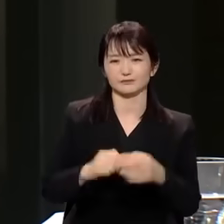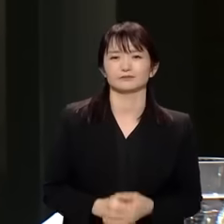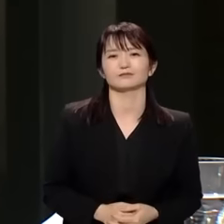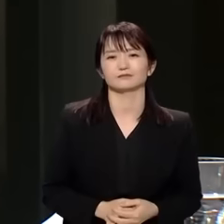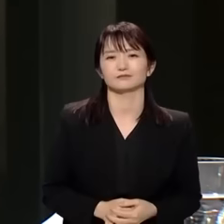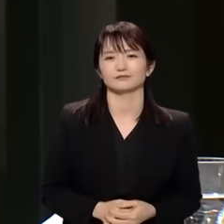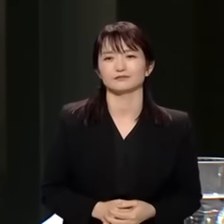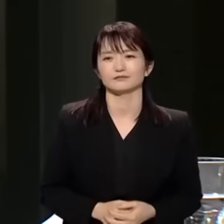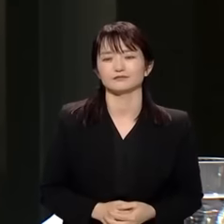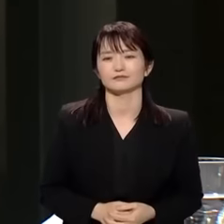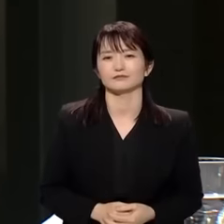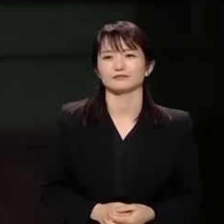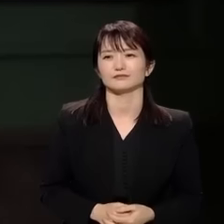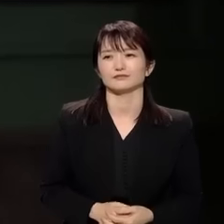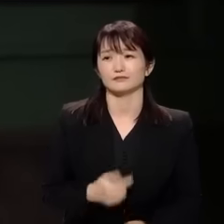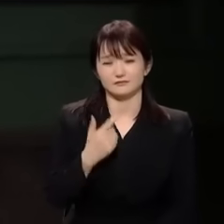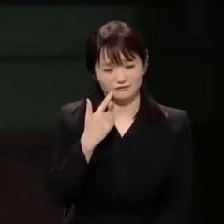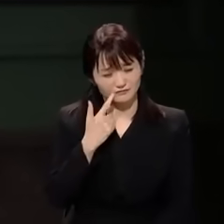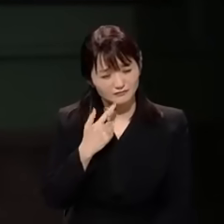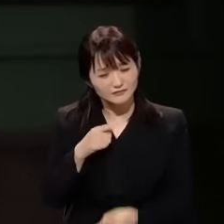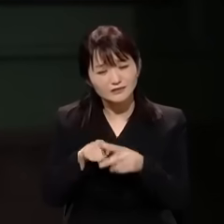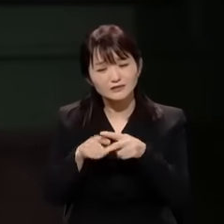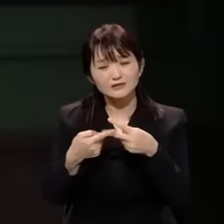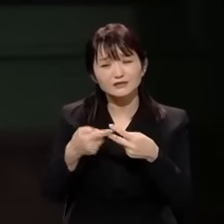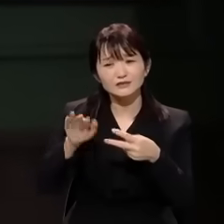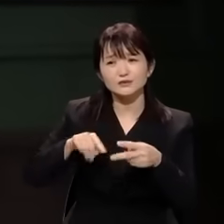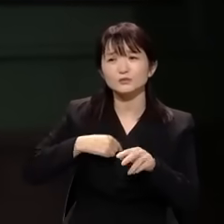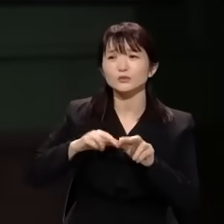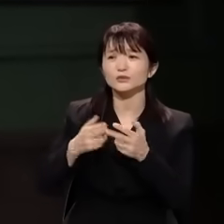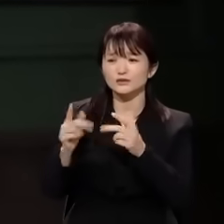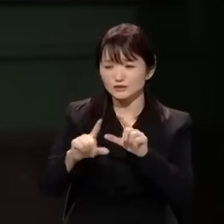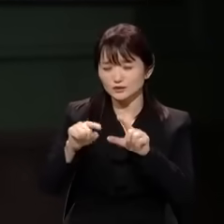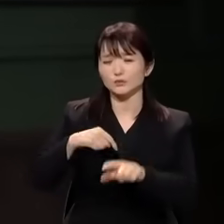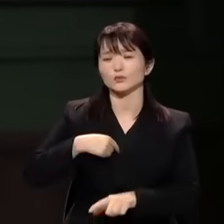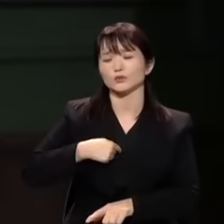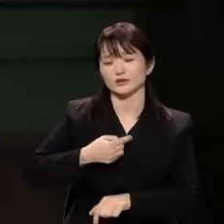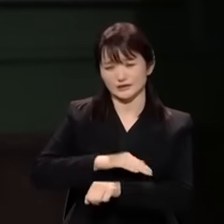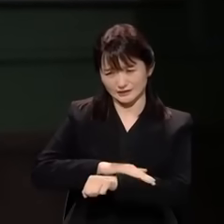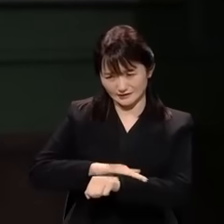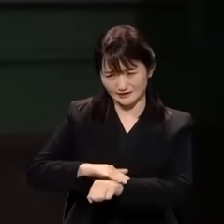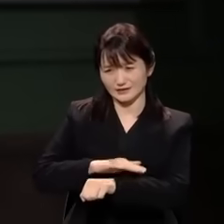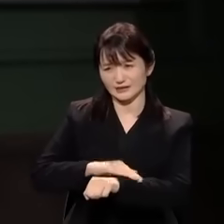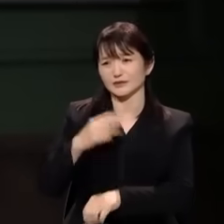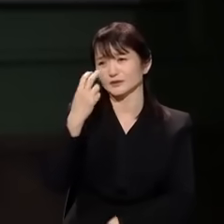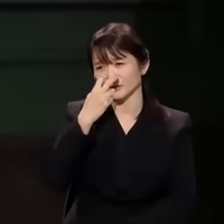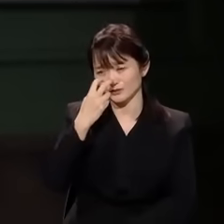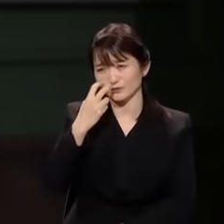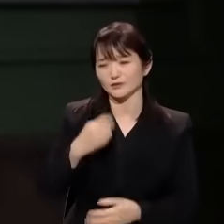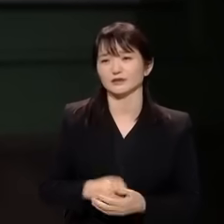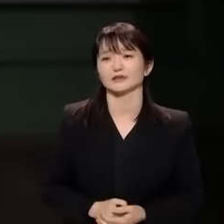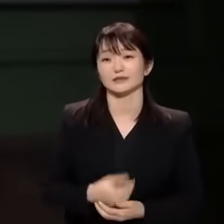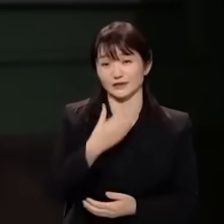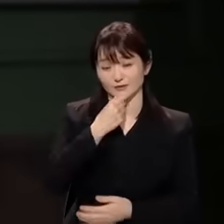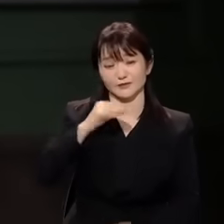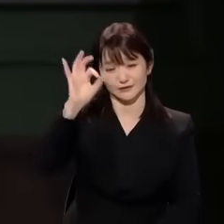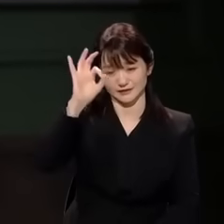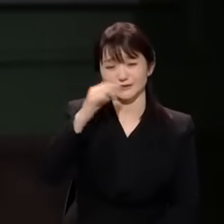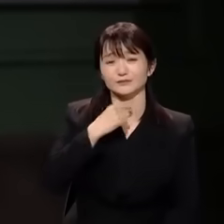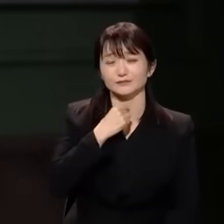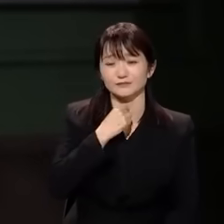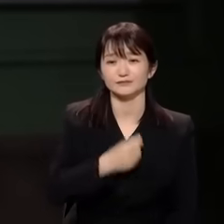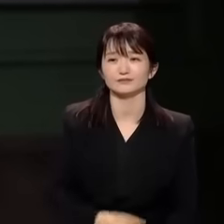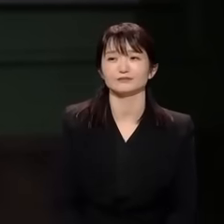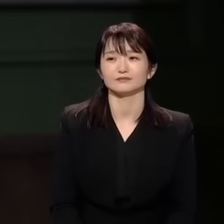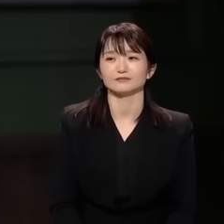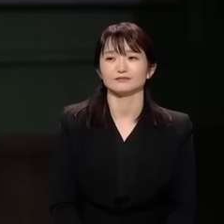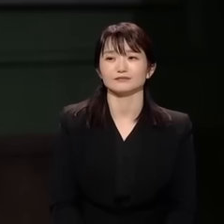하시나요네 일단 니님 부러운 건 이해하지만 본인의 삶은 본인이 꾸리 스하 행복 찾으시 바랍니다라고 하셨고요